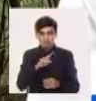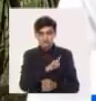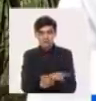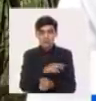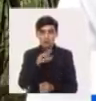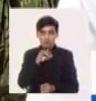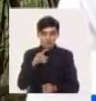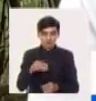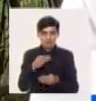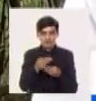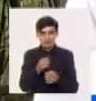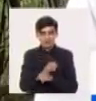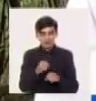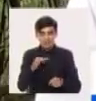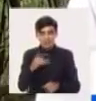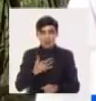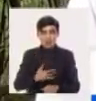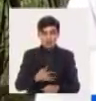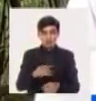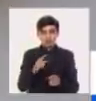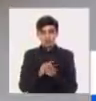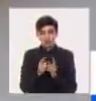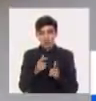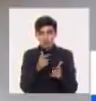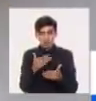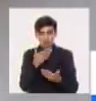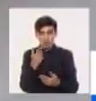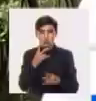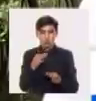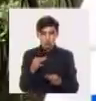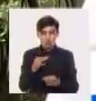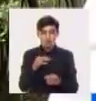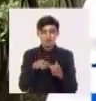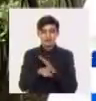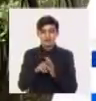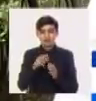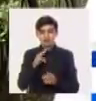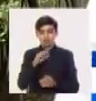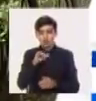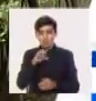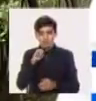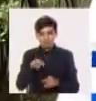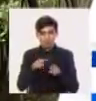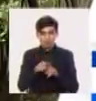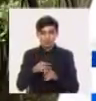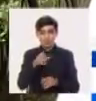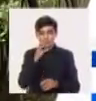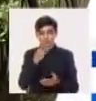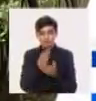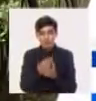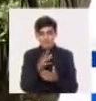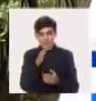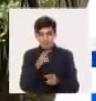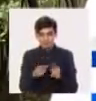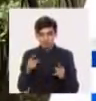Себебі олардың әлі асқазан ішек жолдары оған дайын емес. Бірақ саумалдың өзінің де ішу мәдениеті бар.